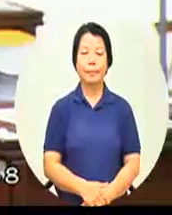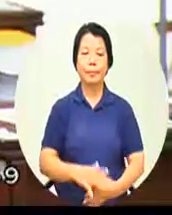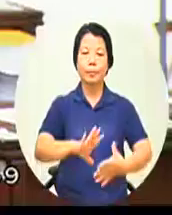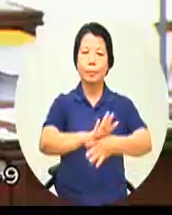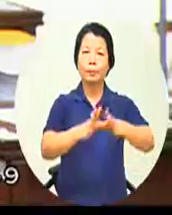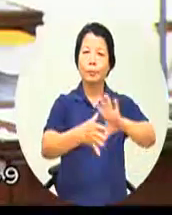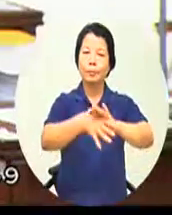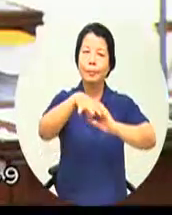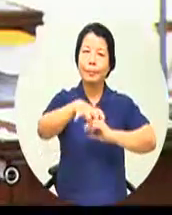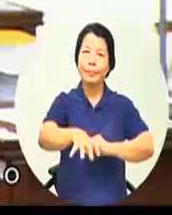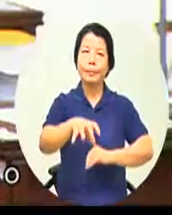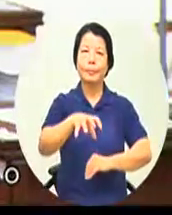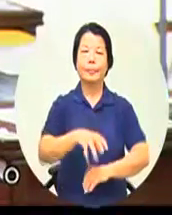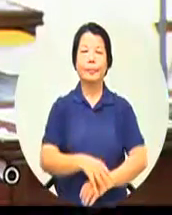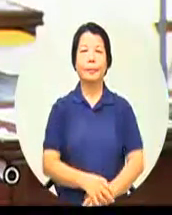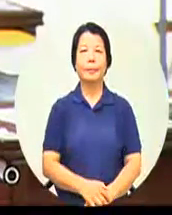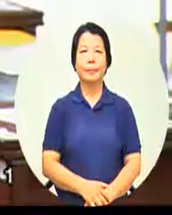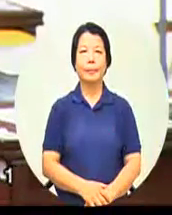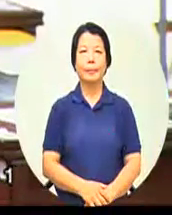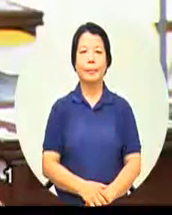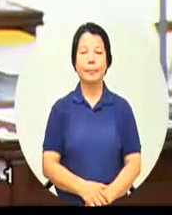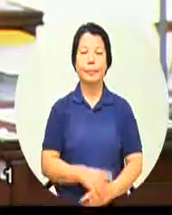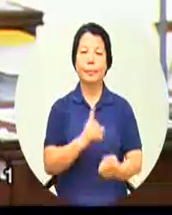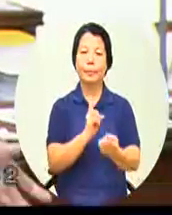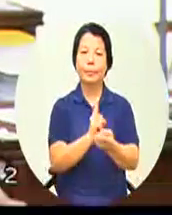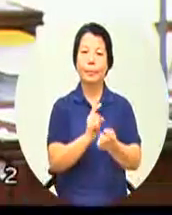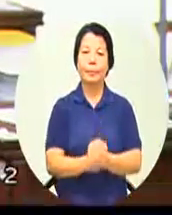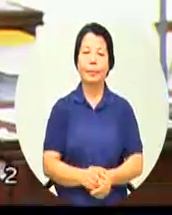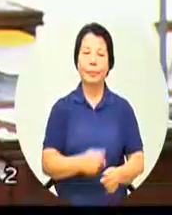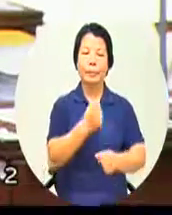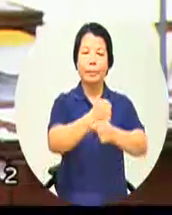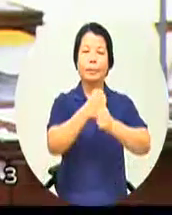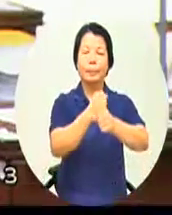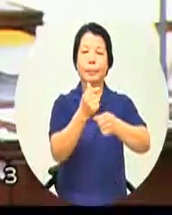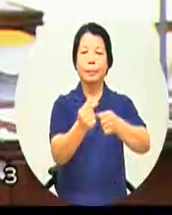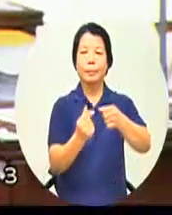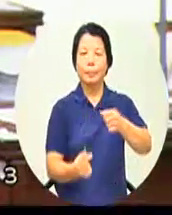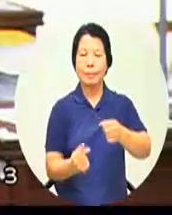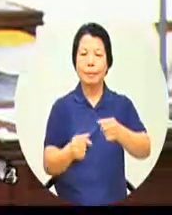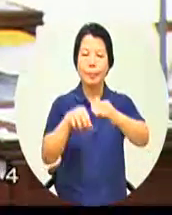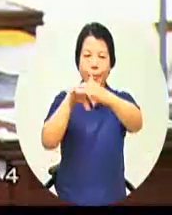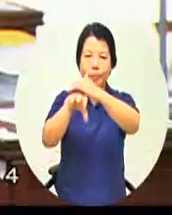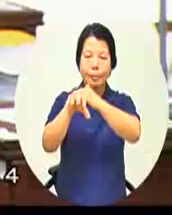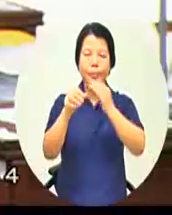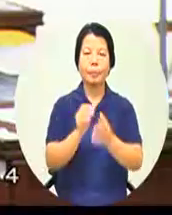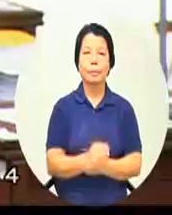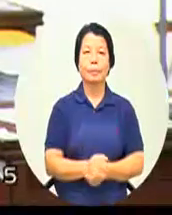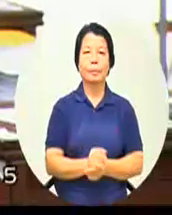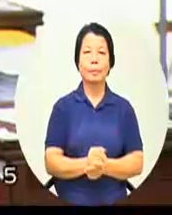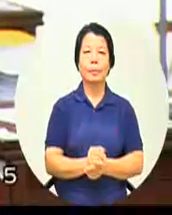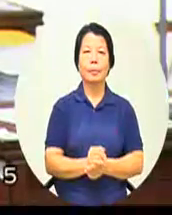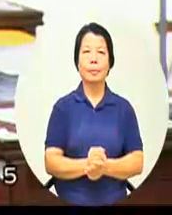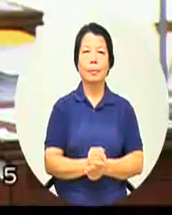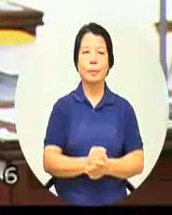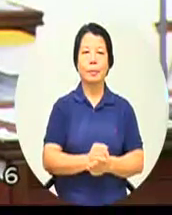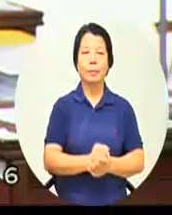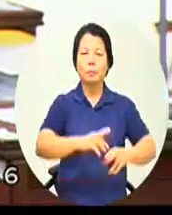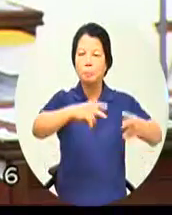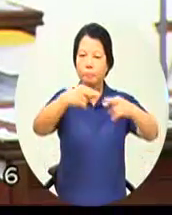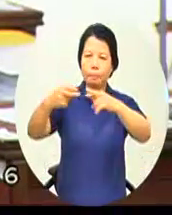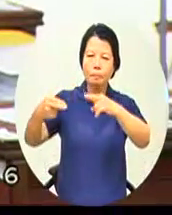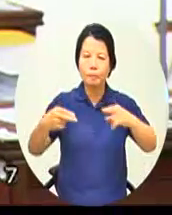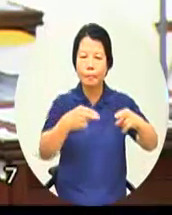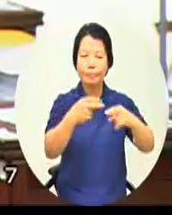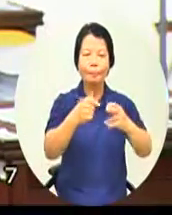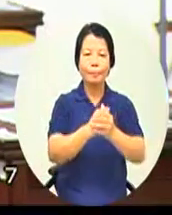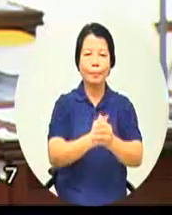吼？咱对这个博物区对不对？这成果，爱当用啊，真正他们一味难求啊，实在是难得可